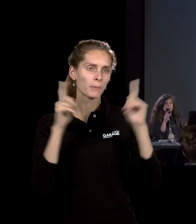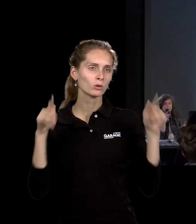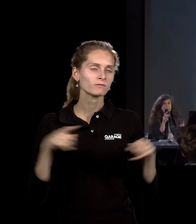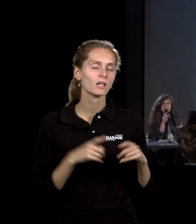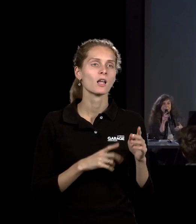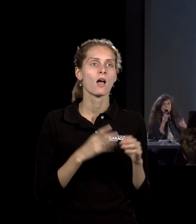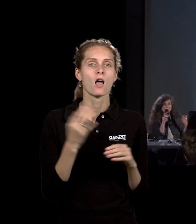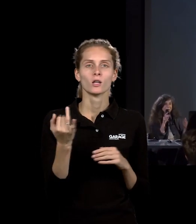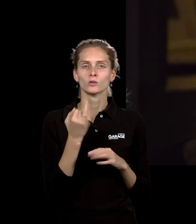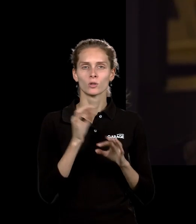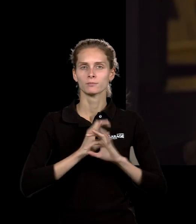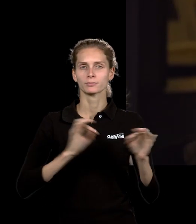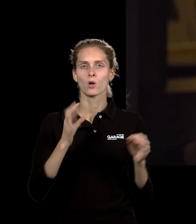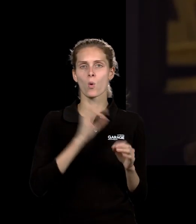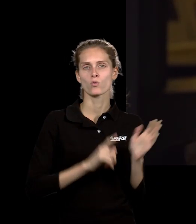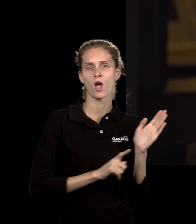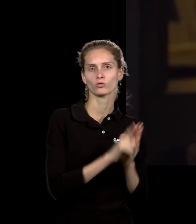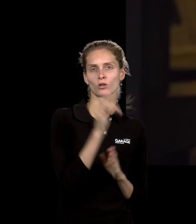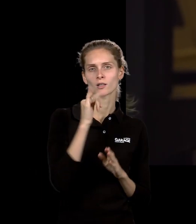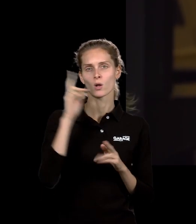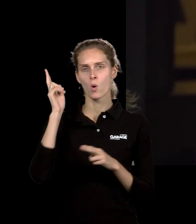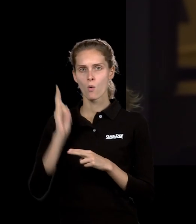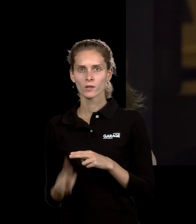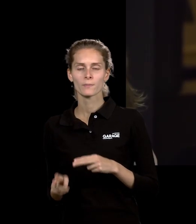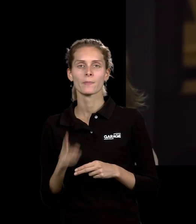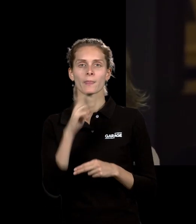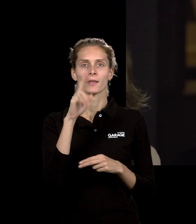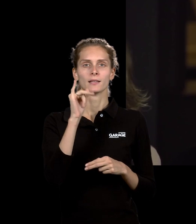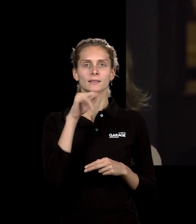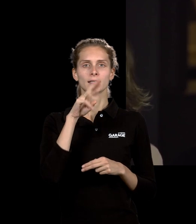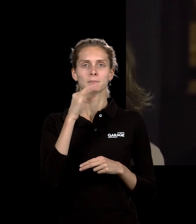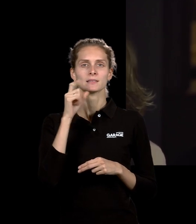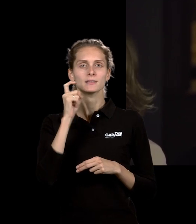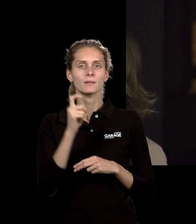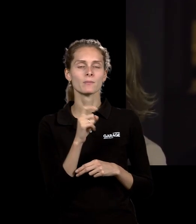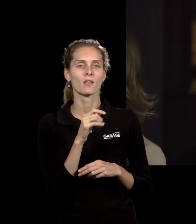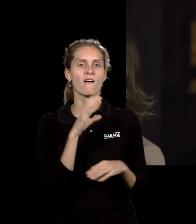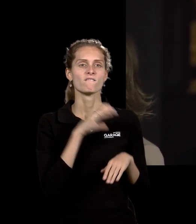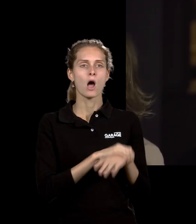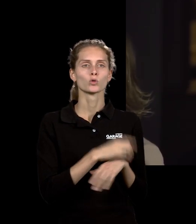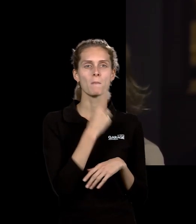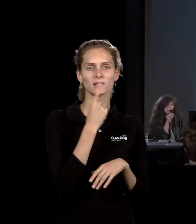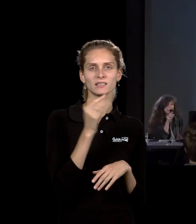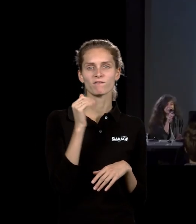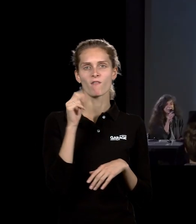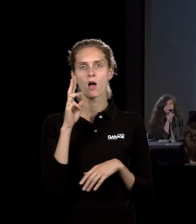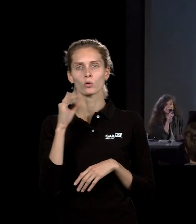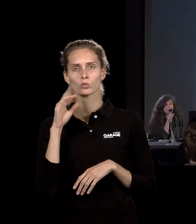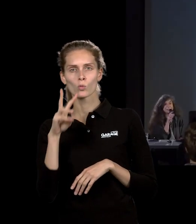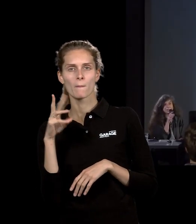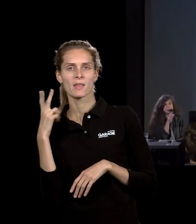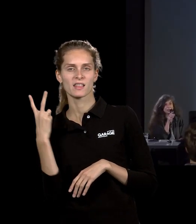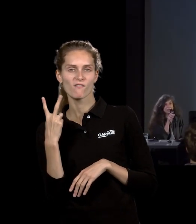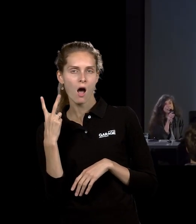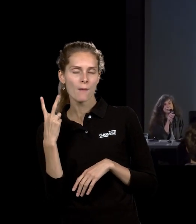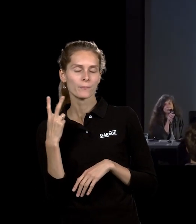про начало и конец произведения. Это две диптих, «Фактум 1» и «Фактум 2», картины, которые на первый